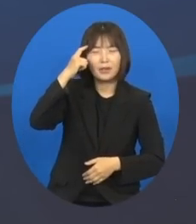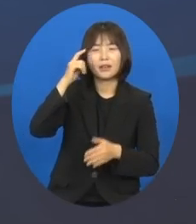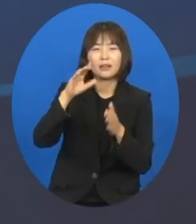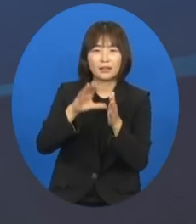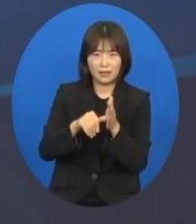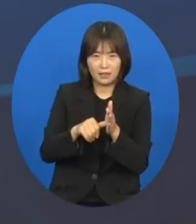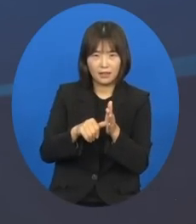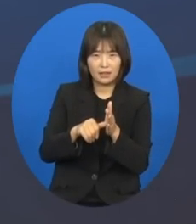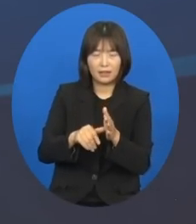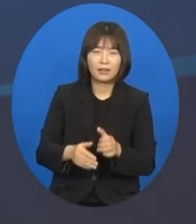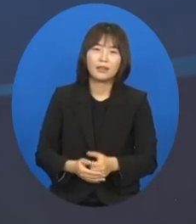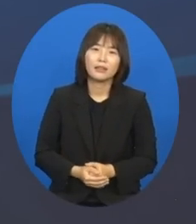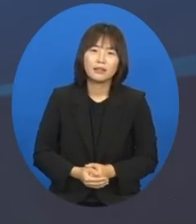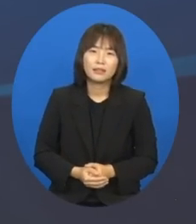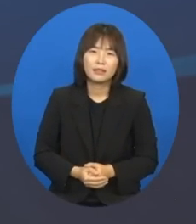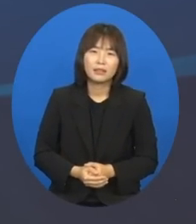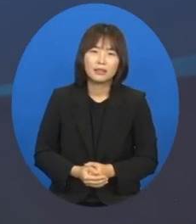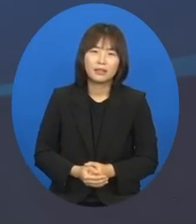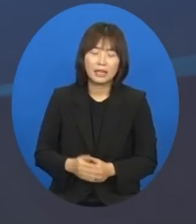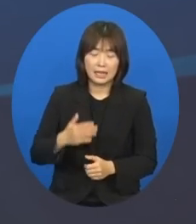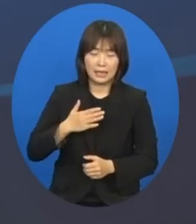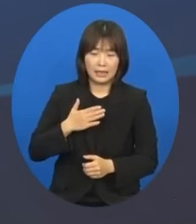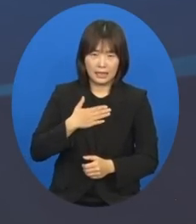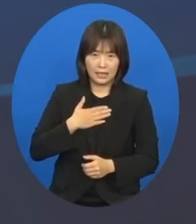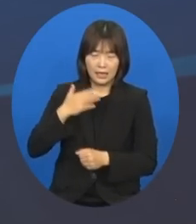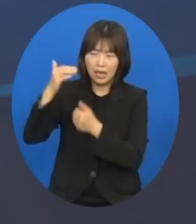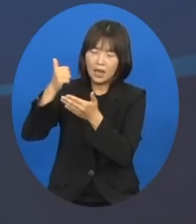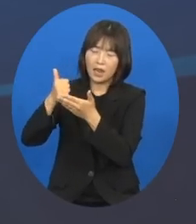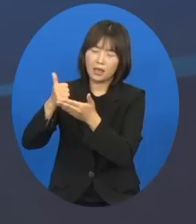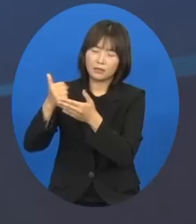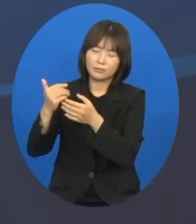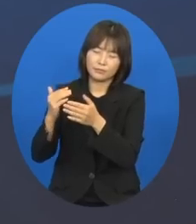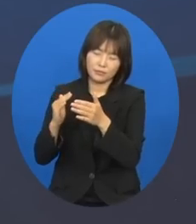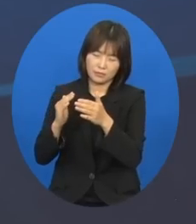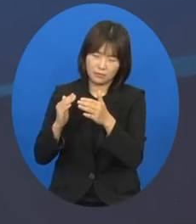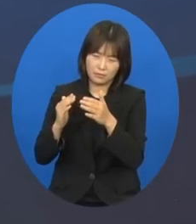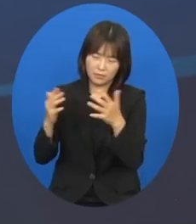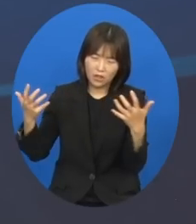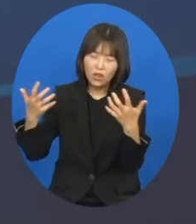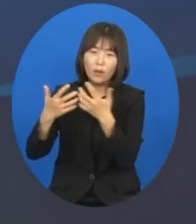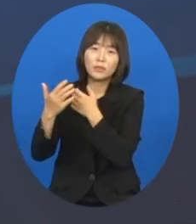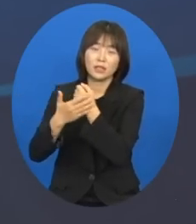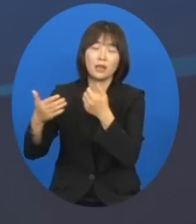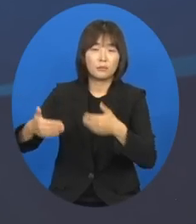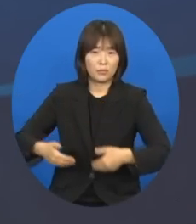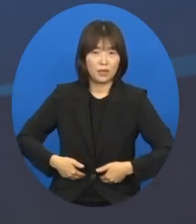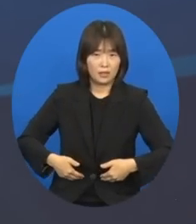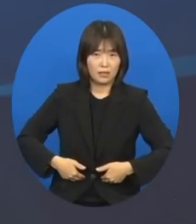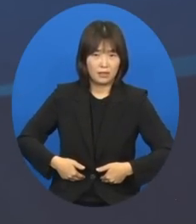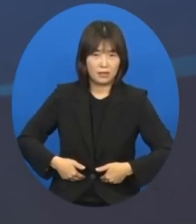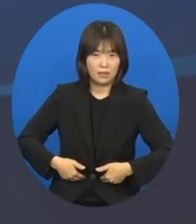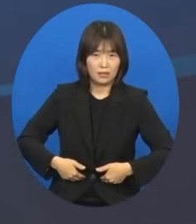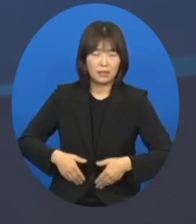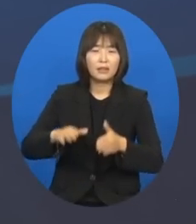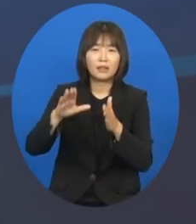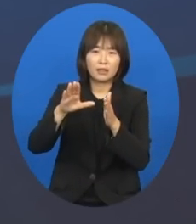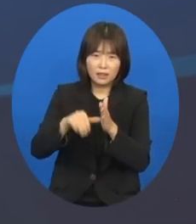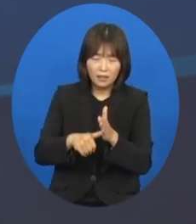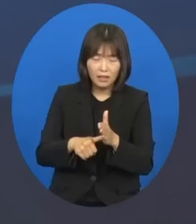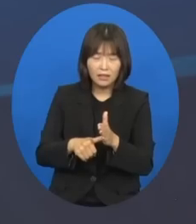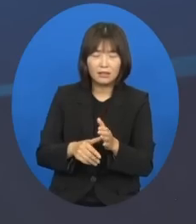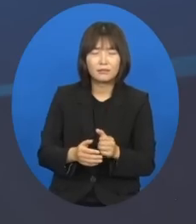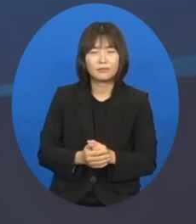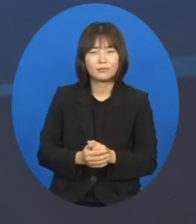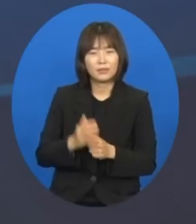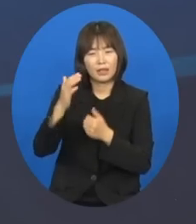은혜가 필요하다 내게 넘치는 하나님의 은혜가 필요하다 와이 은혜가 그냥 따라다니기